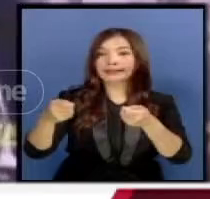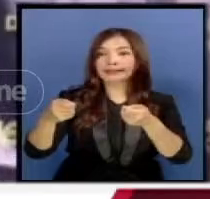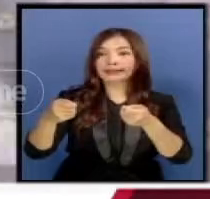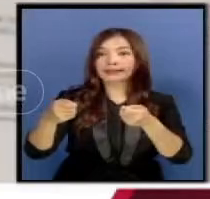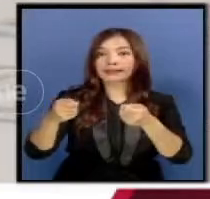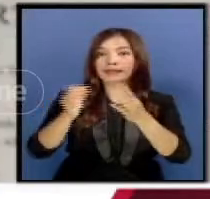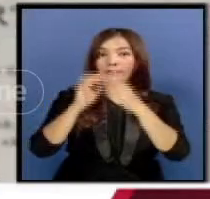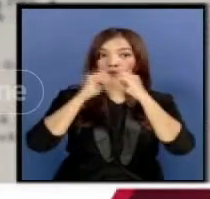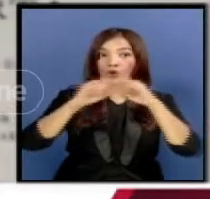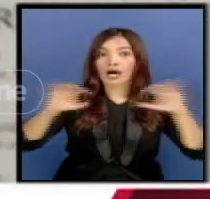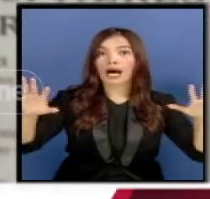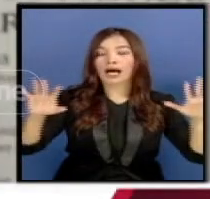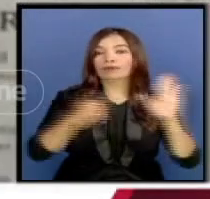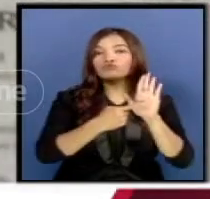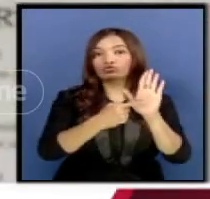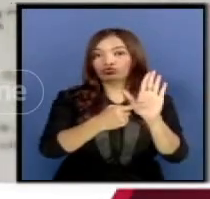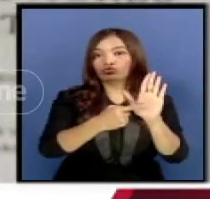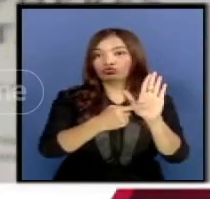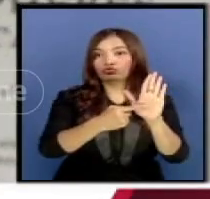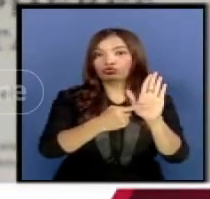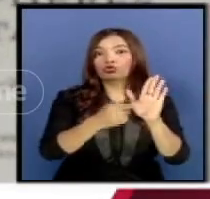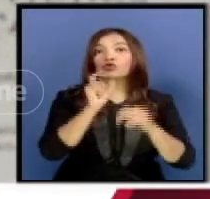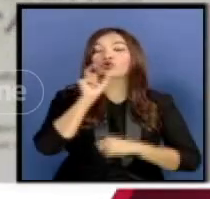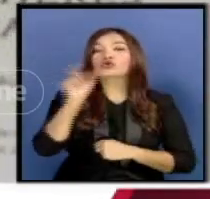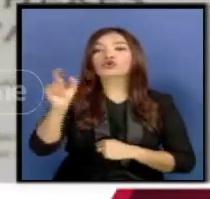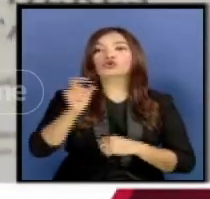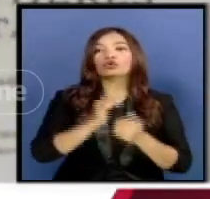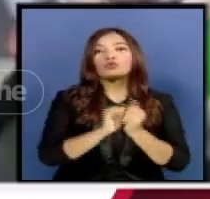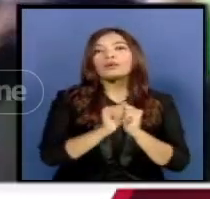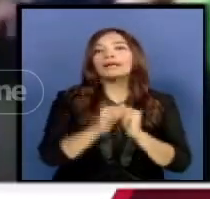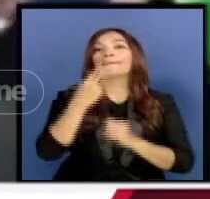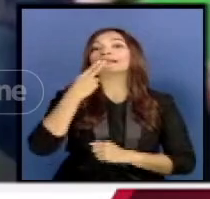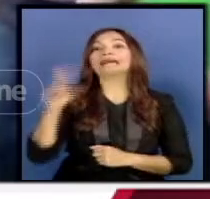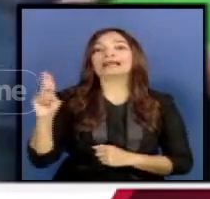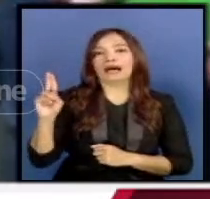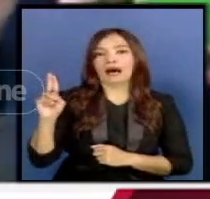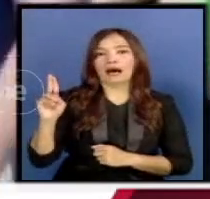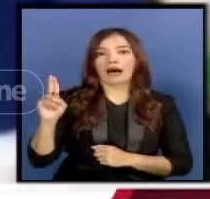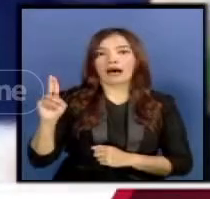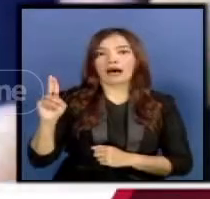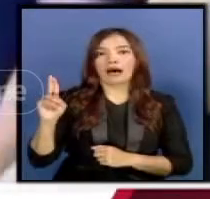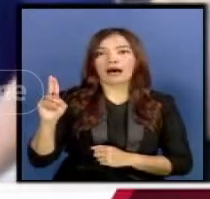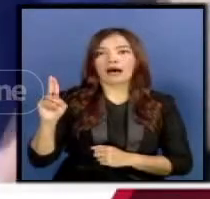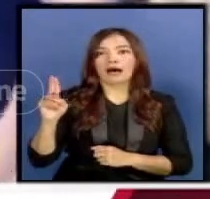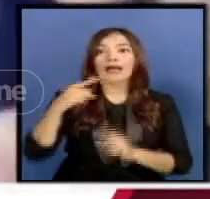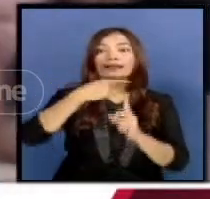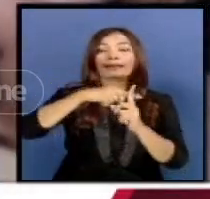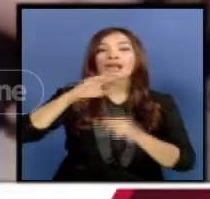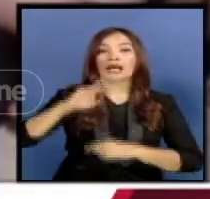kemudian mengunggah atau memposting yang tujuannya untuk meyakinkan kepada pembeli,